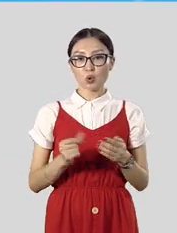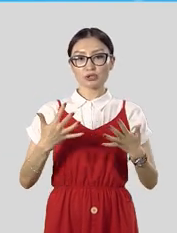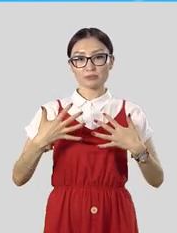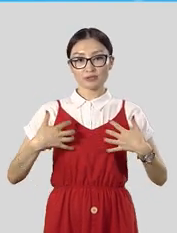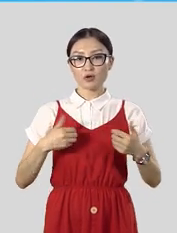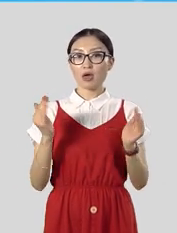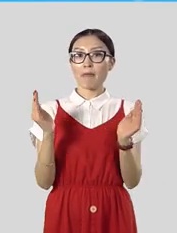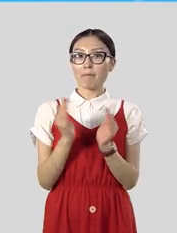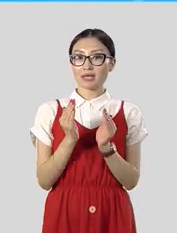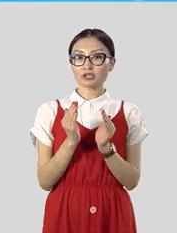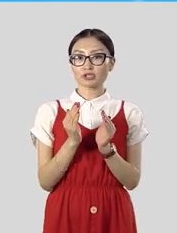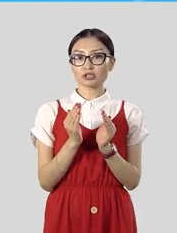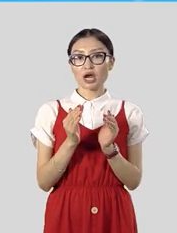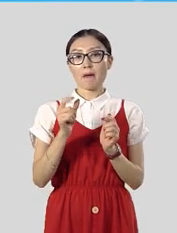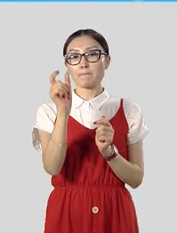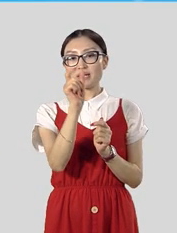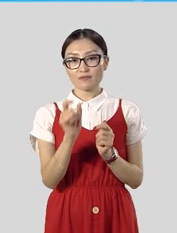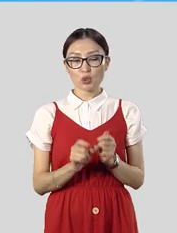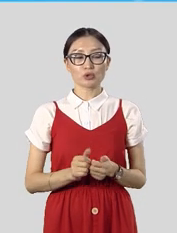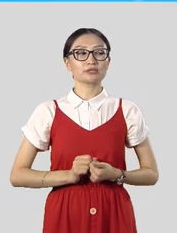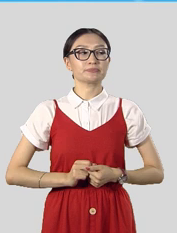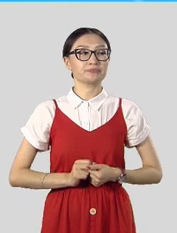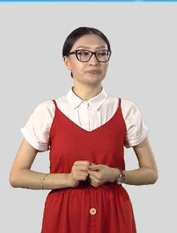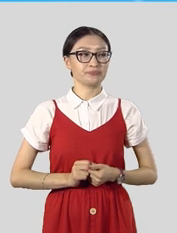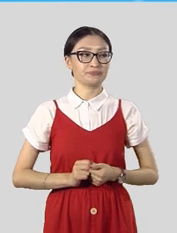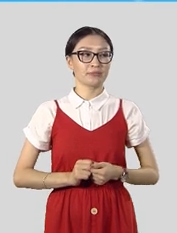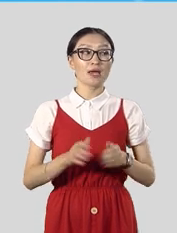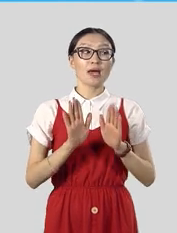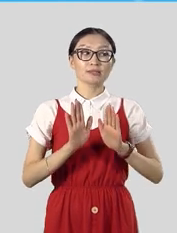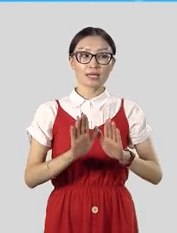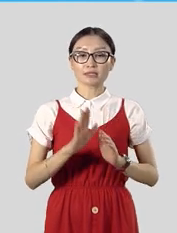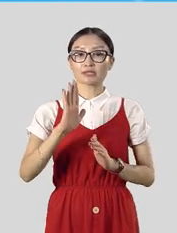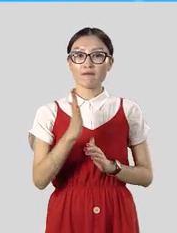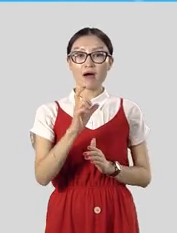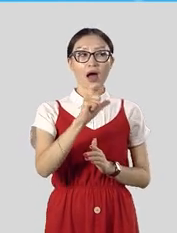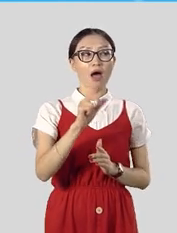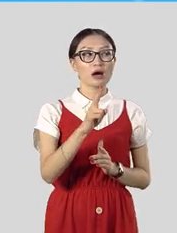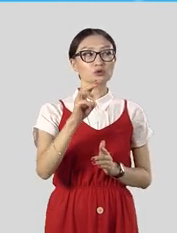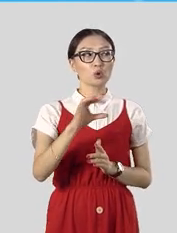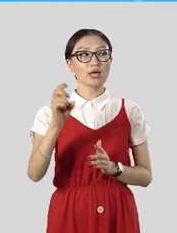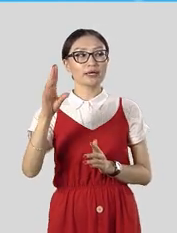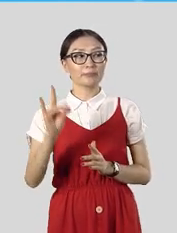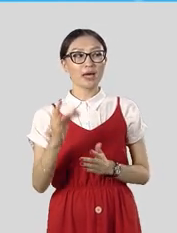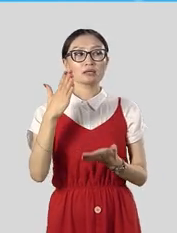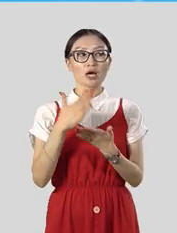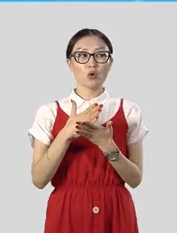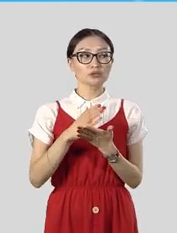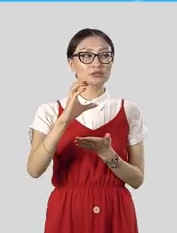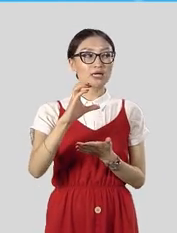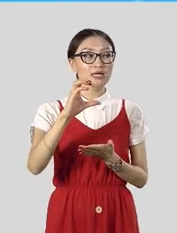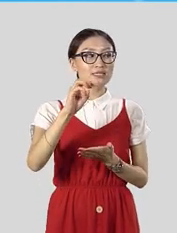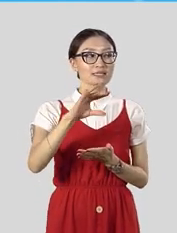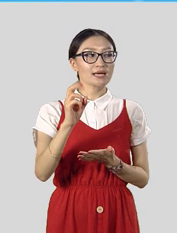в меньшей степени – позвоночным. Также в эктодерме находятся